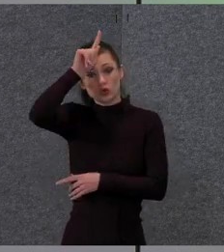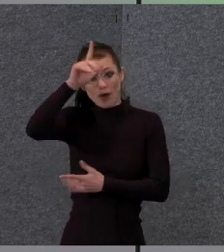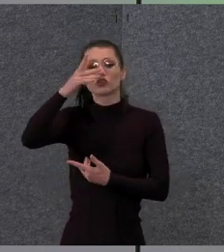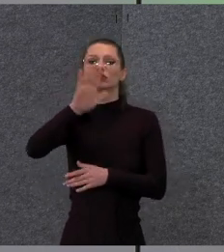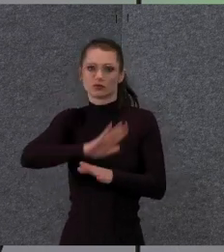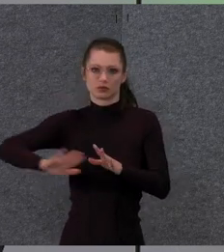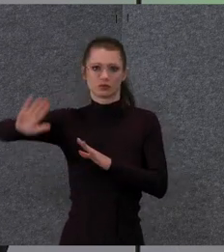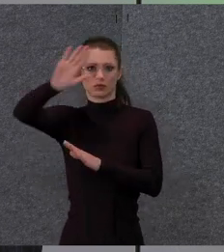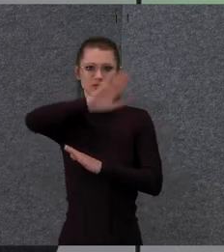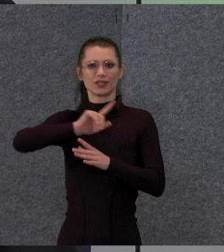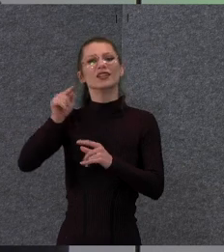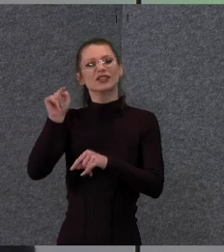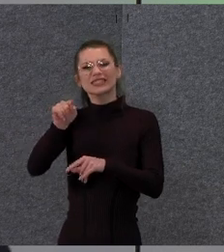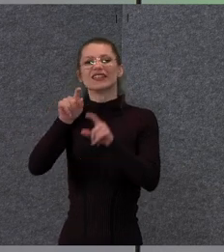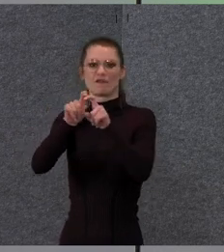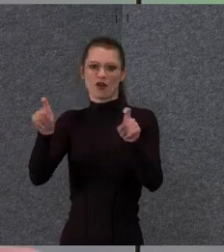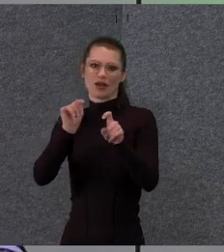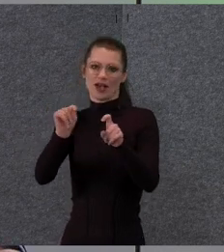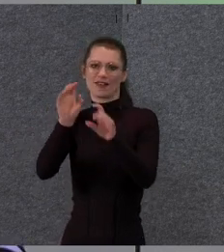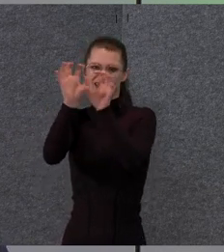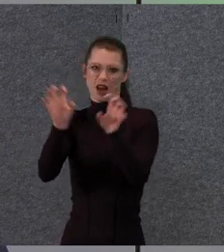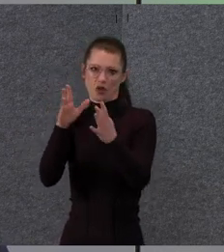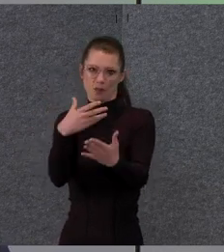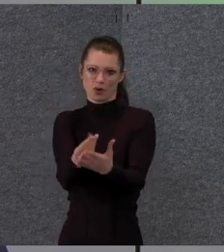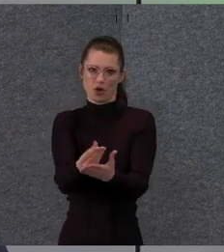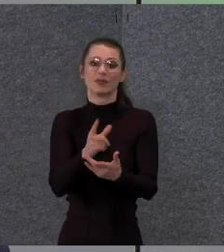zur Verfügung zu stellen, um eben aus dieser Abhängigkeit zu kommen.